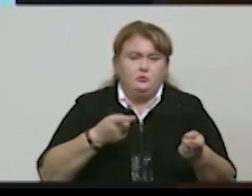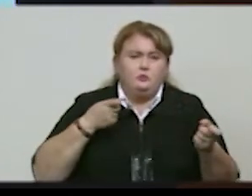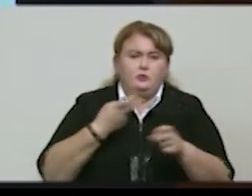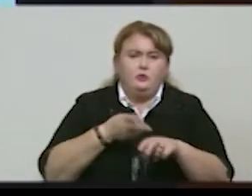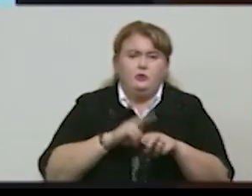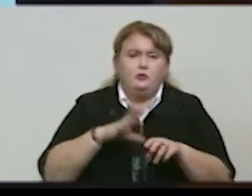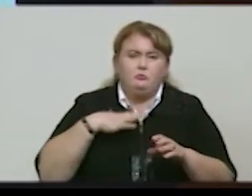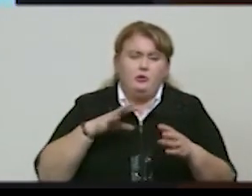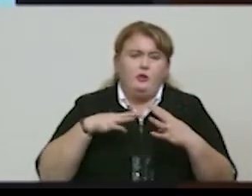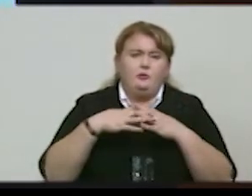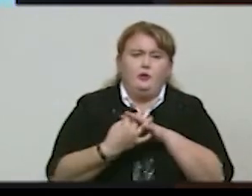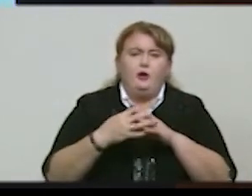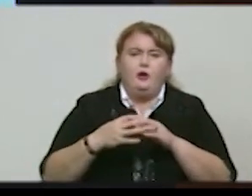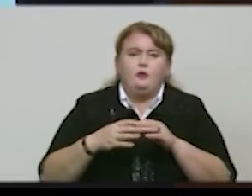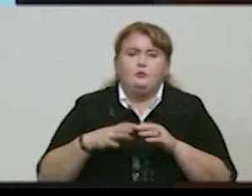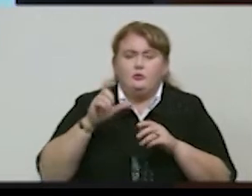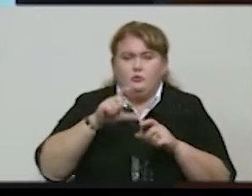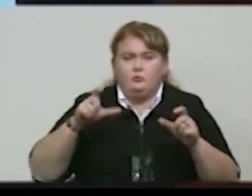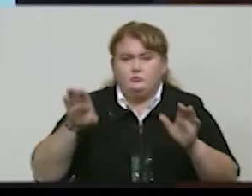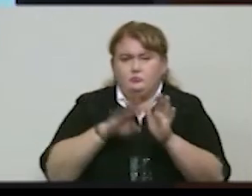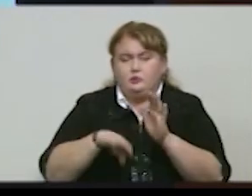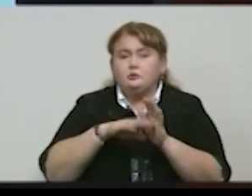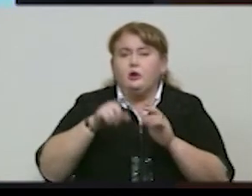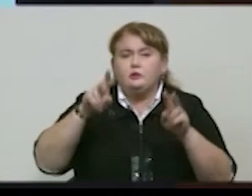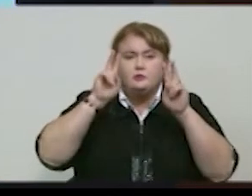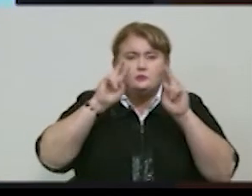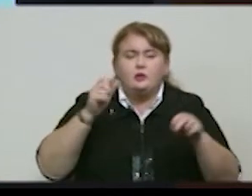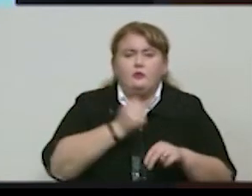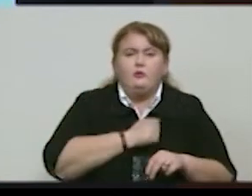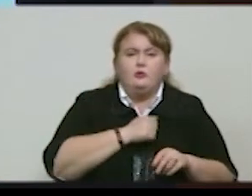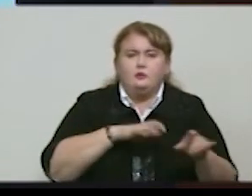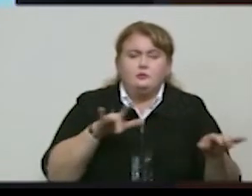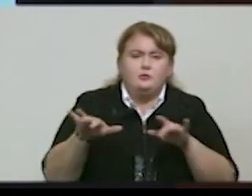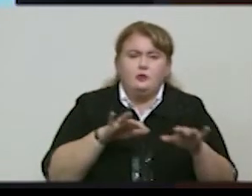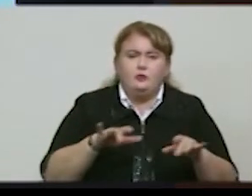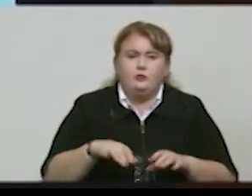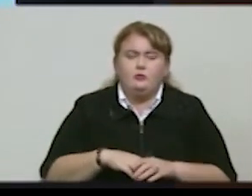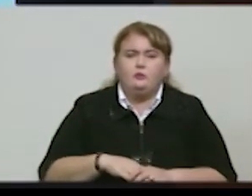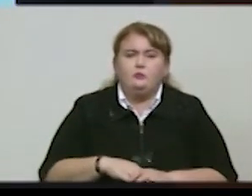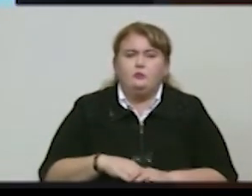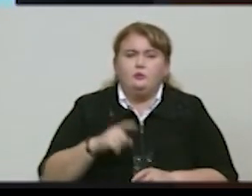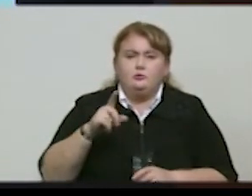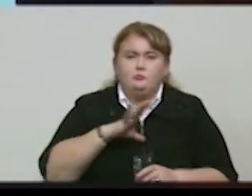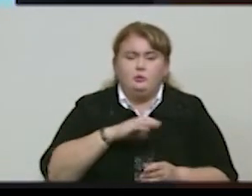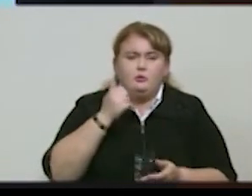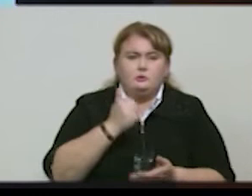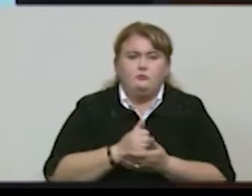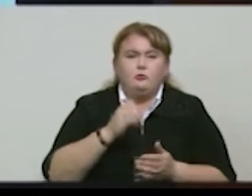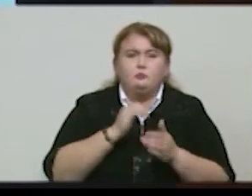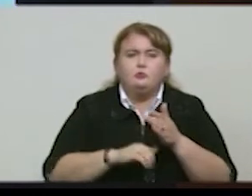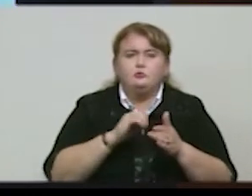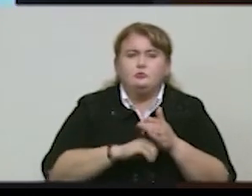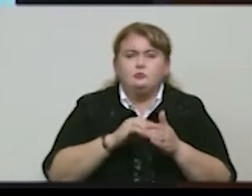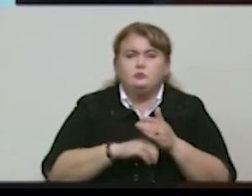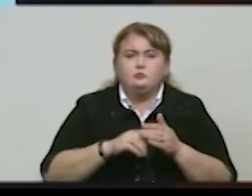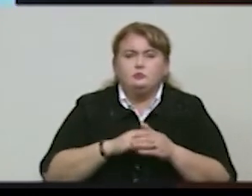были дыхкани, ремесленники, и поэтому они не знали военного дела, и это было основной причиной